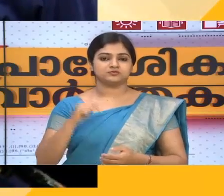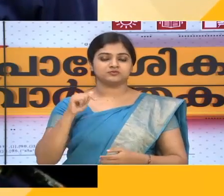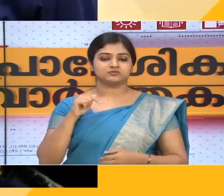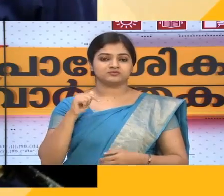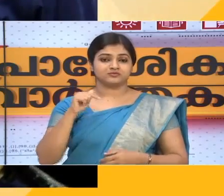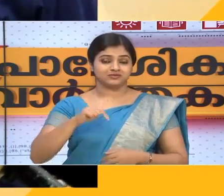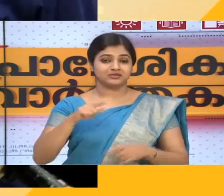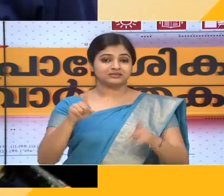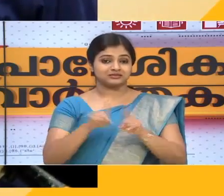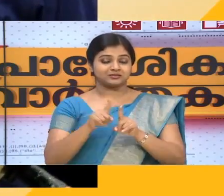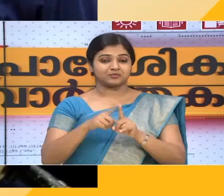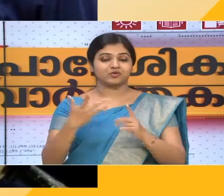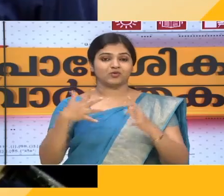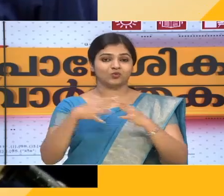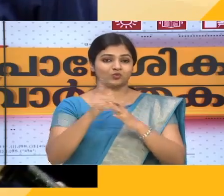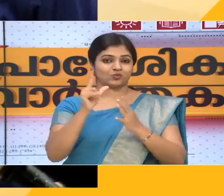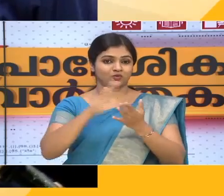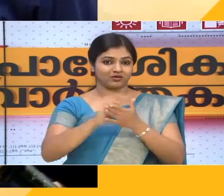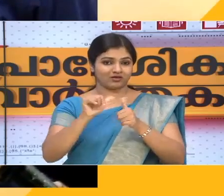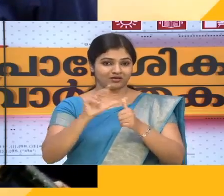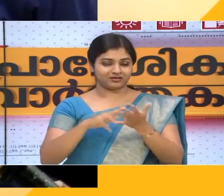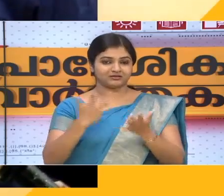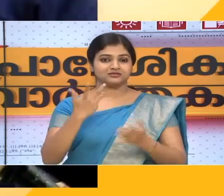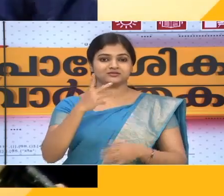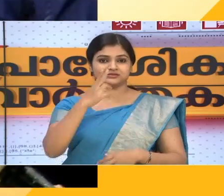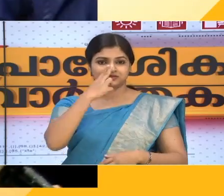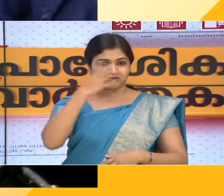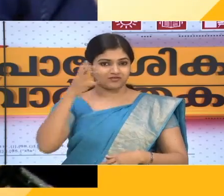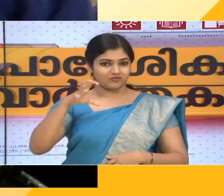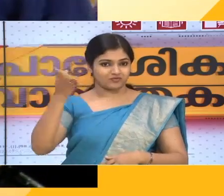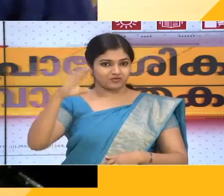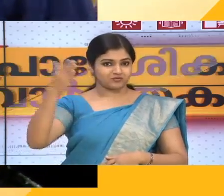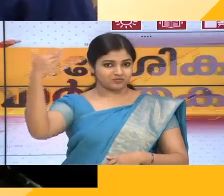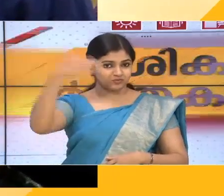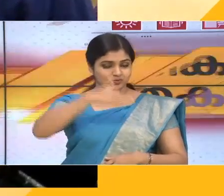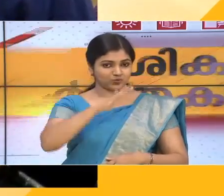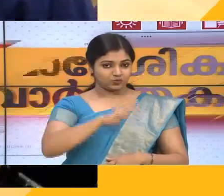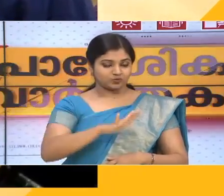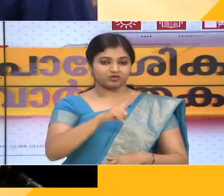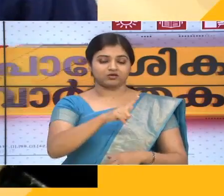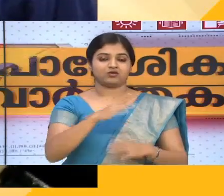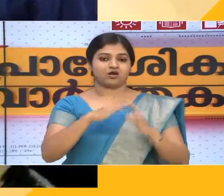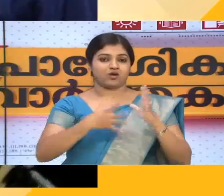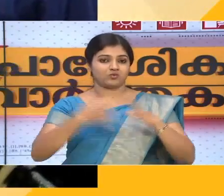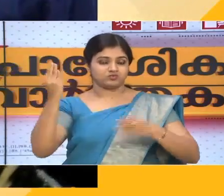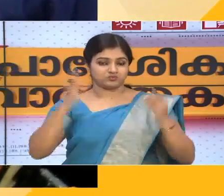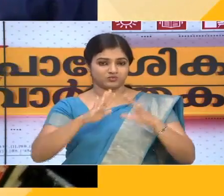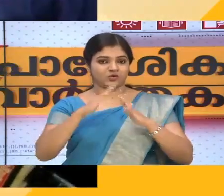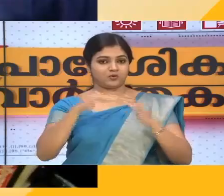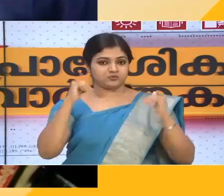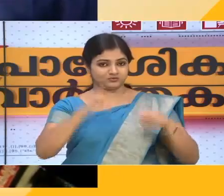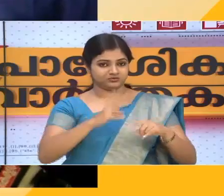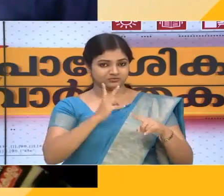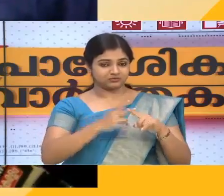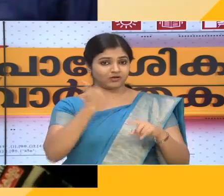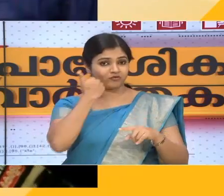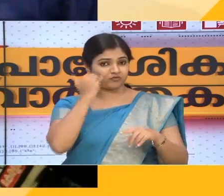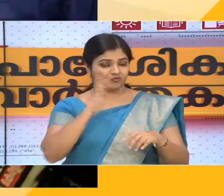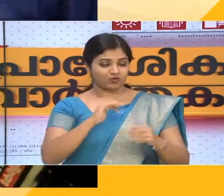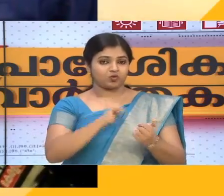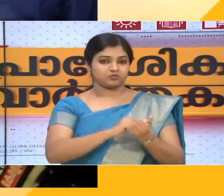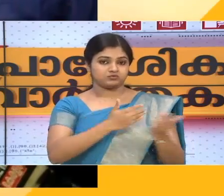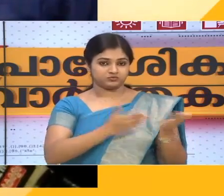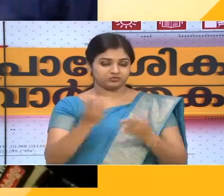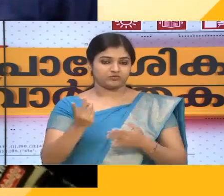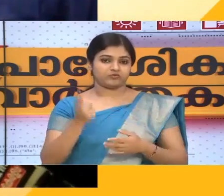എല്ലാവരും ഇത്തരം പ്രദേശത്ത് നിന്ന് വന്നവർ റിപ്പോർട്ട് ചെയ്യണം. ഞങ്ങൾ പറയുന്നത് പോലെ ക്വാറന്റൈനിൽ നിൽക്കണം. അങ്ങനെ നിന്നാൽ പ്രശ്നമൊന്നുമില്ല. അങ്ങനെ